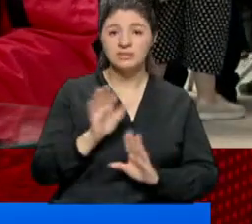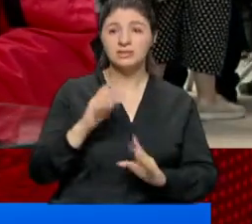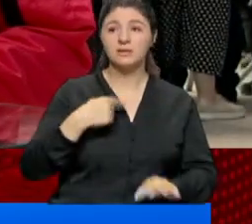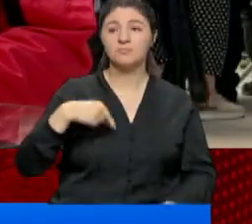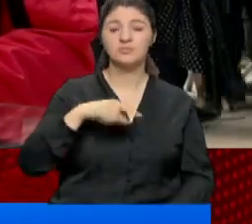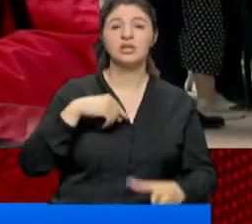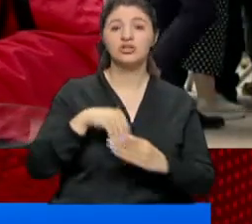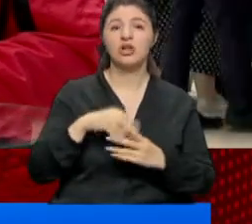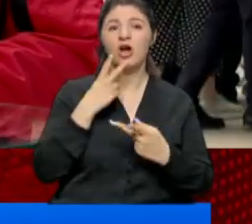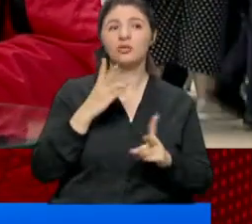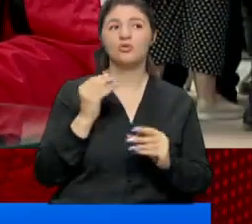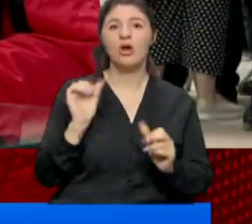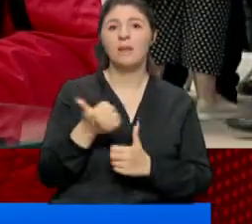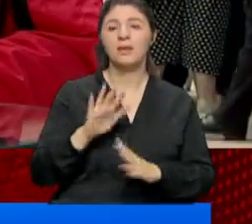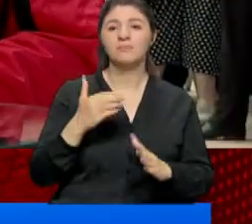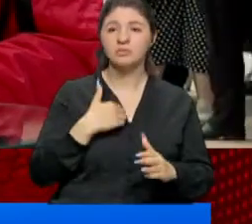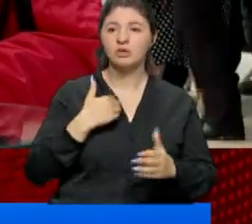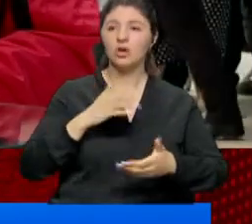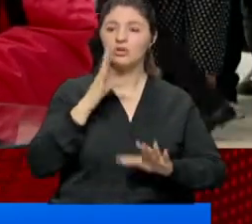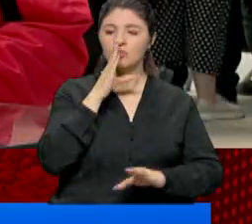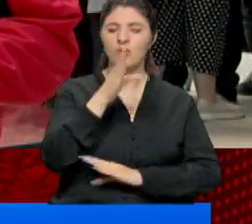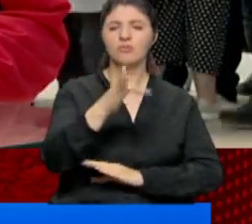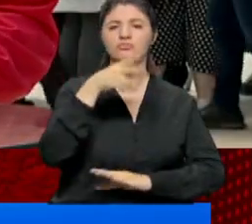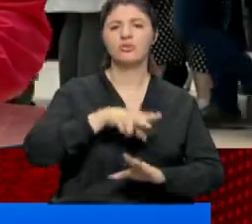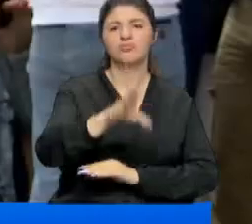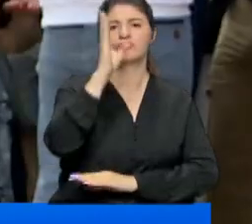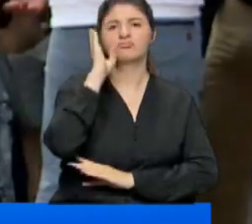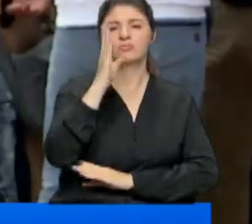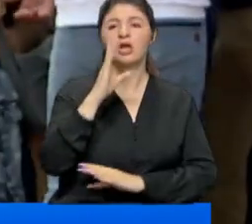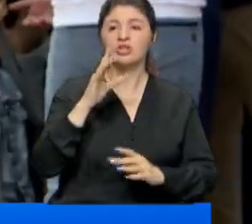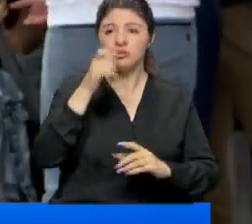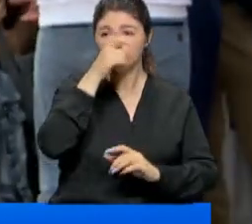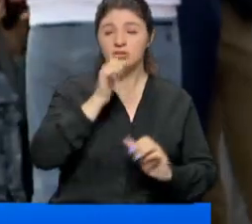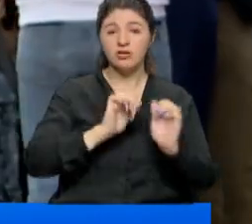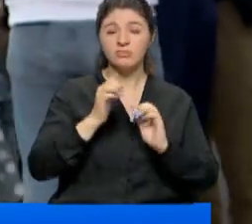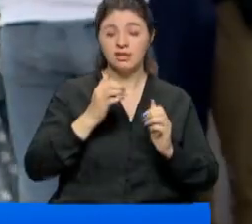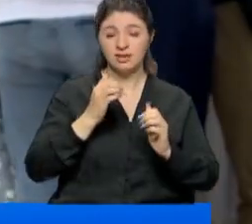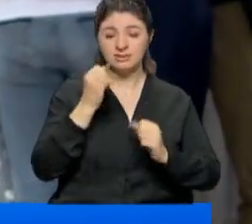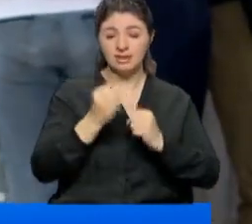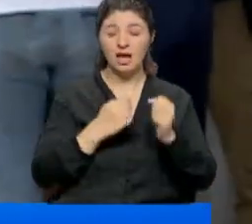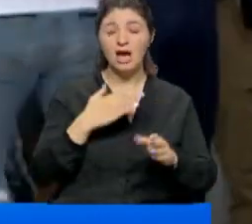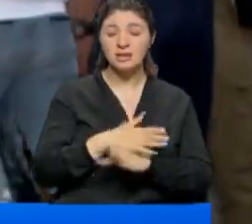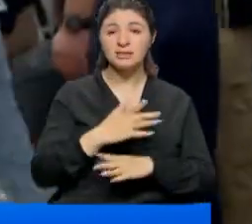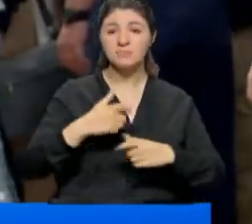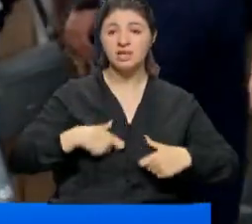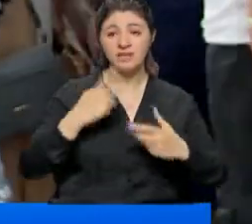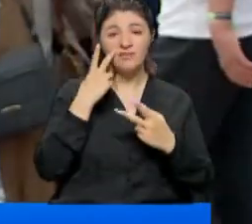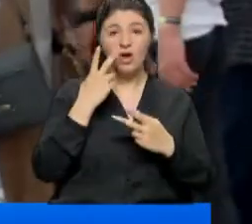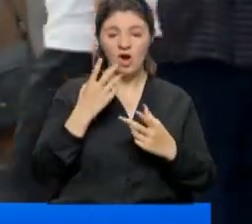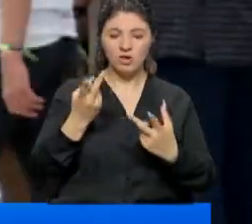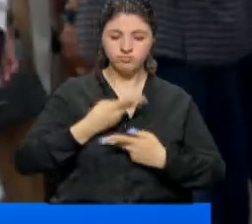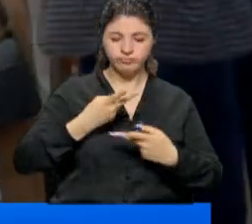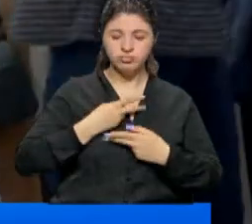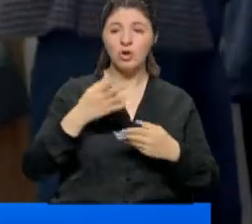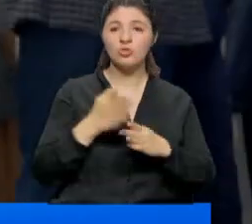bizler için açıkcası çok önemli değil Bizler Dost doğru yolumuza devam edeceğiz işte Türk savunma sanayi aslında Milli ve Özgün